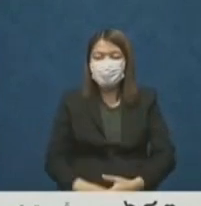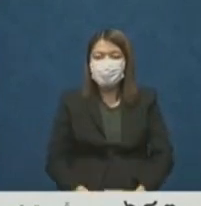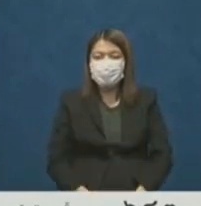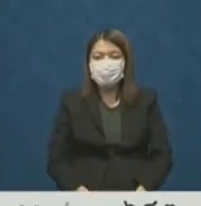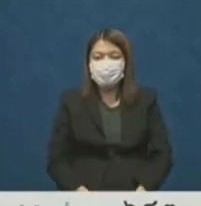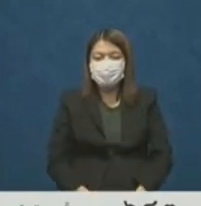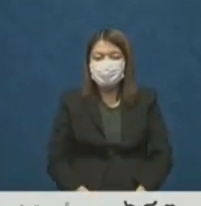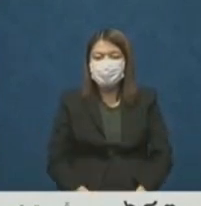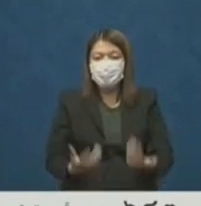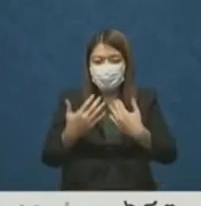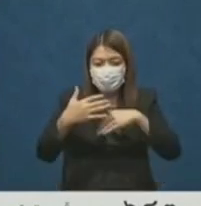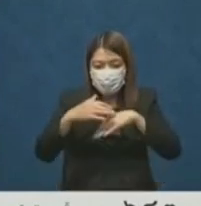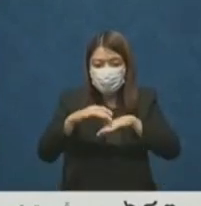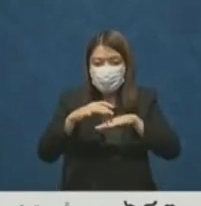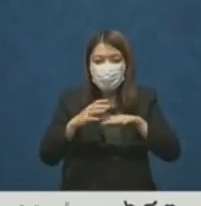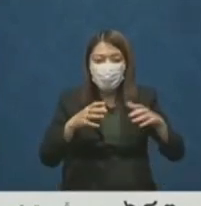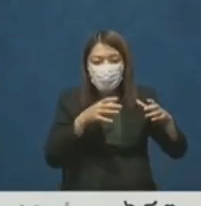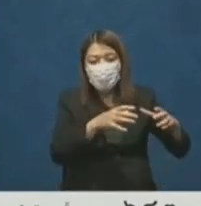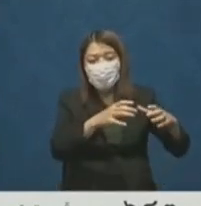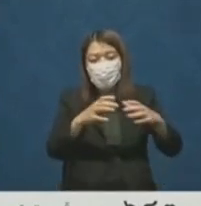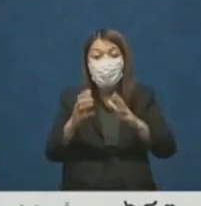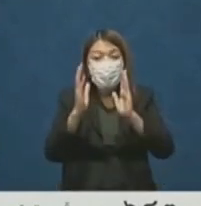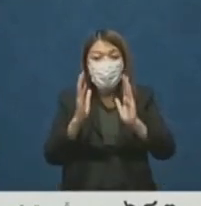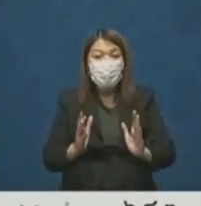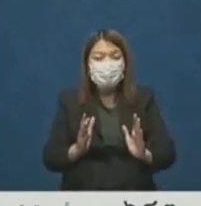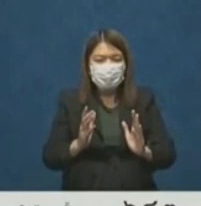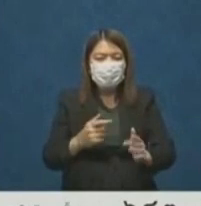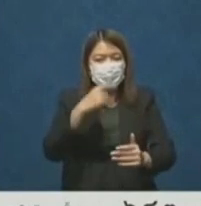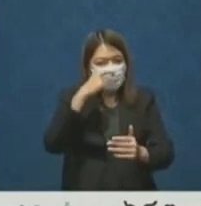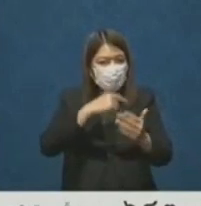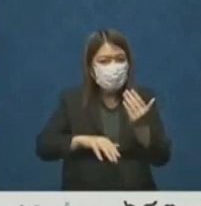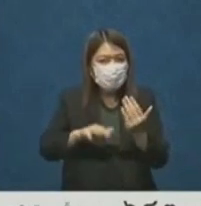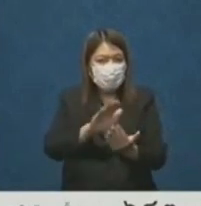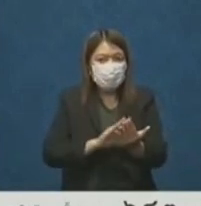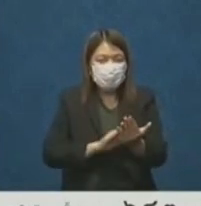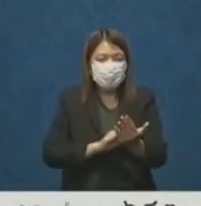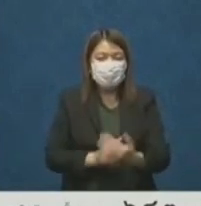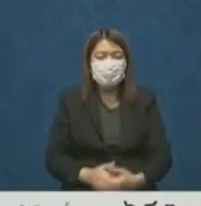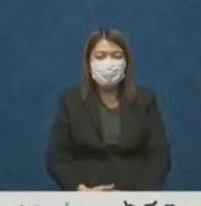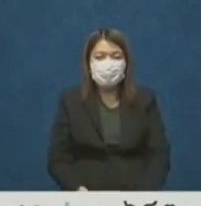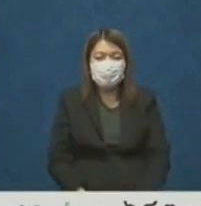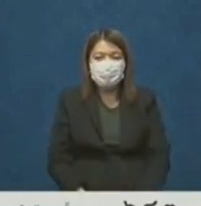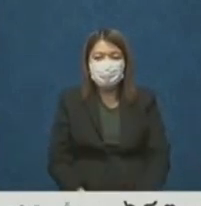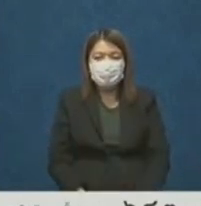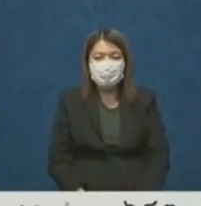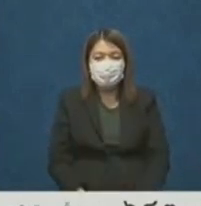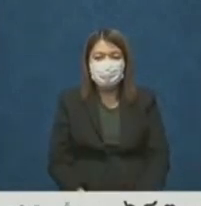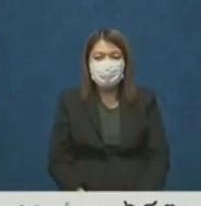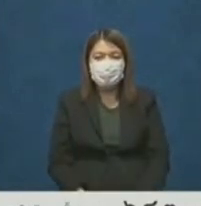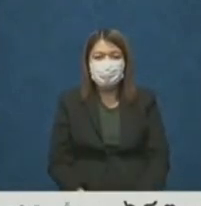มีการมีส่วนร่วมของทุกกลุ่มคนทุกกลุ่มชาติพันธุ์ในประเทศไทยนี้ด้วยอย่าง